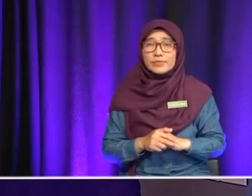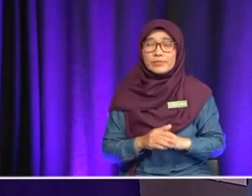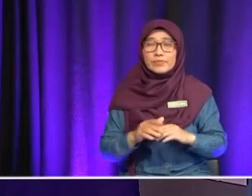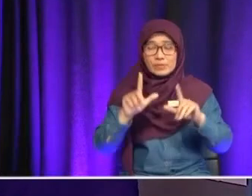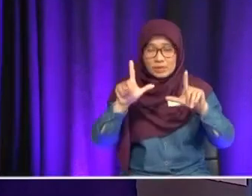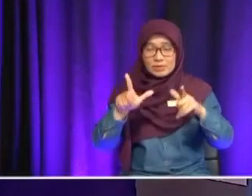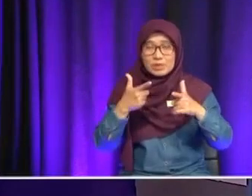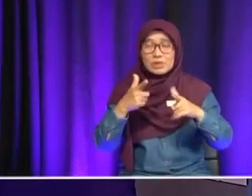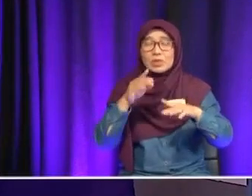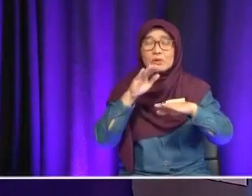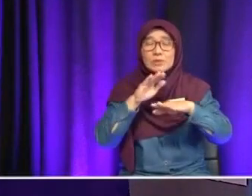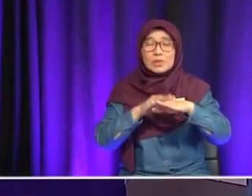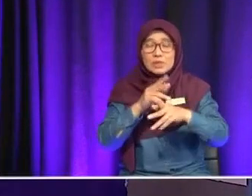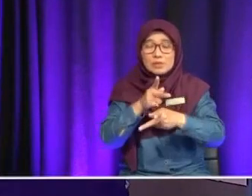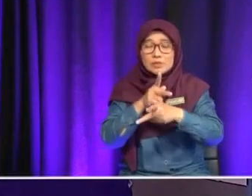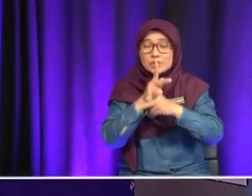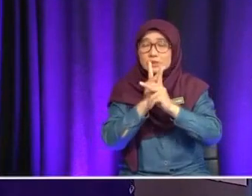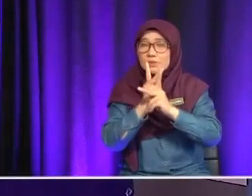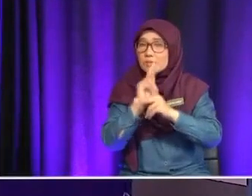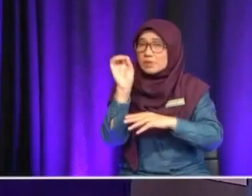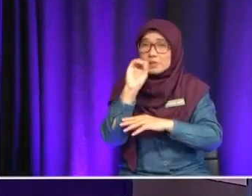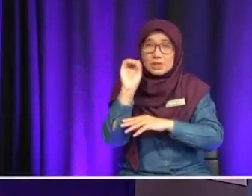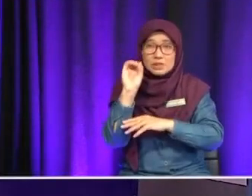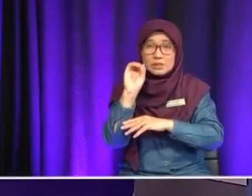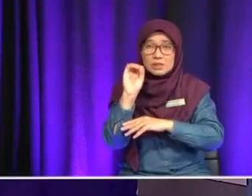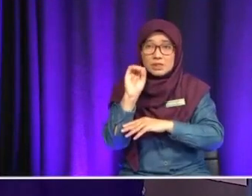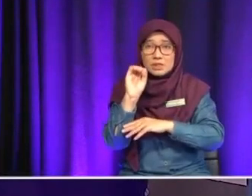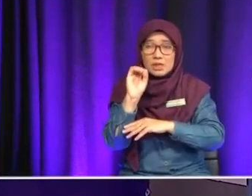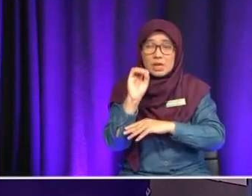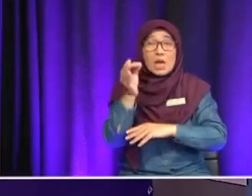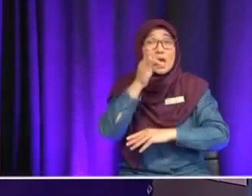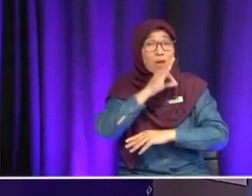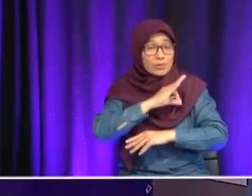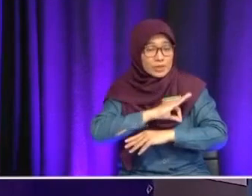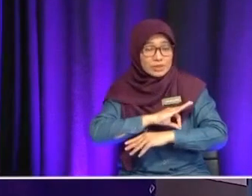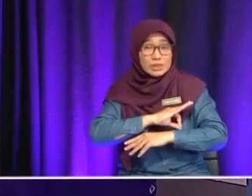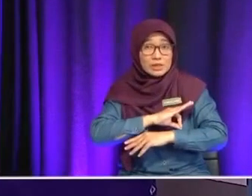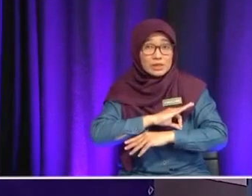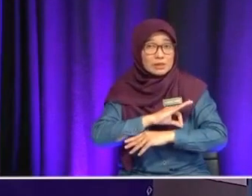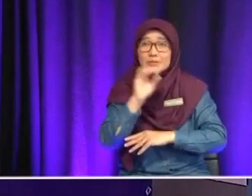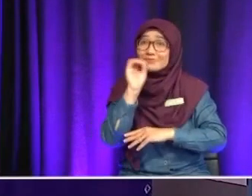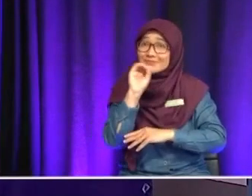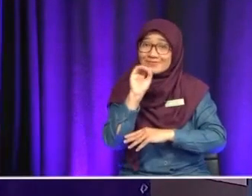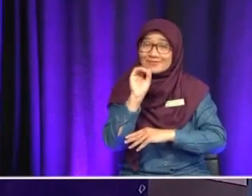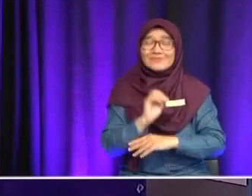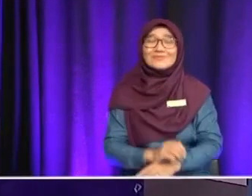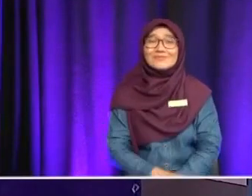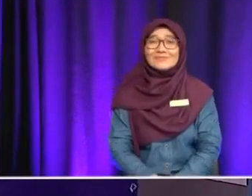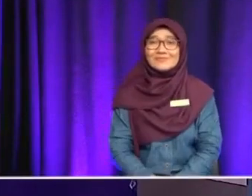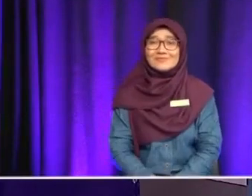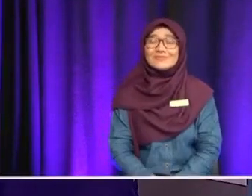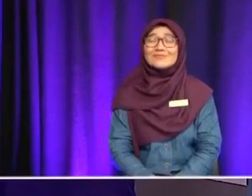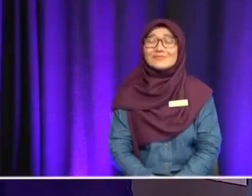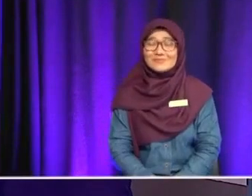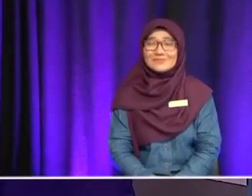pinjaman yang tiada pertambahan wang ketika kita nak memulangkan semula pinjaman tadi. Orang kata tak ada riba, Ustaz.